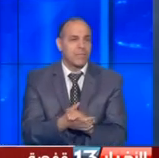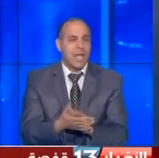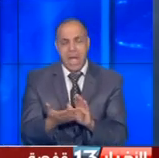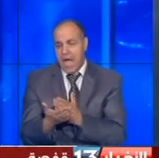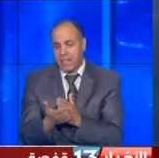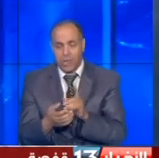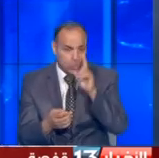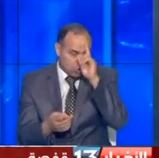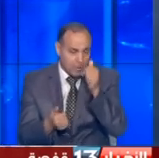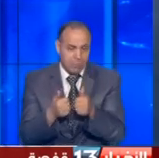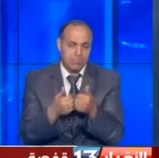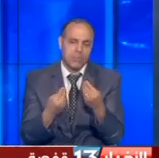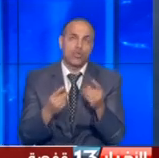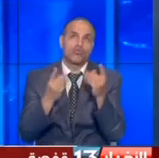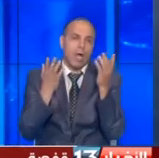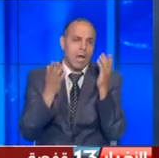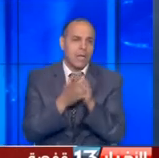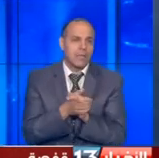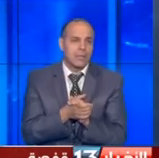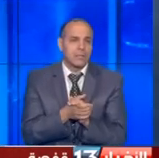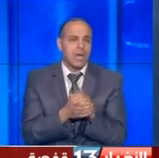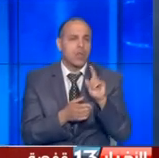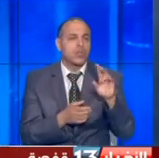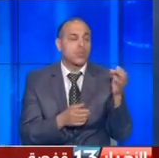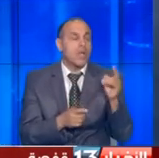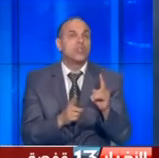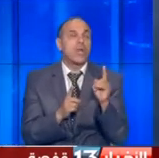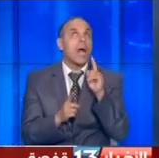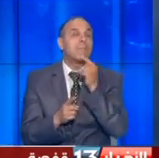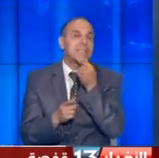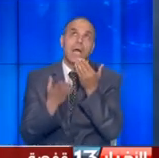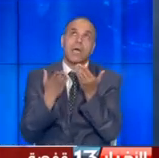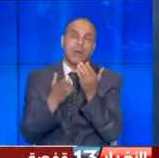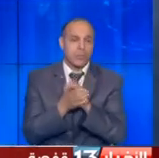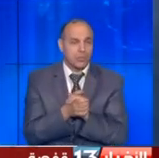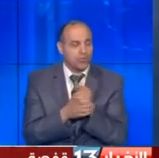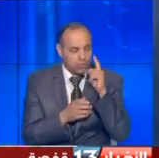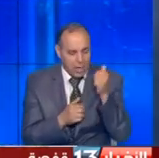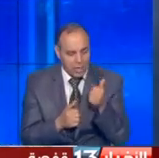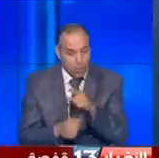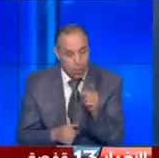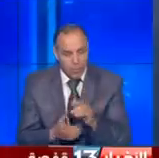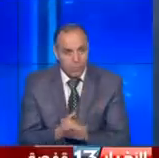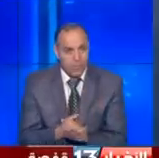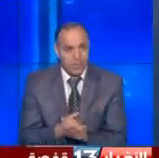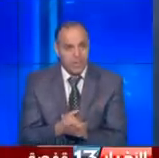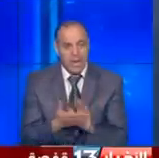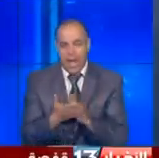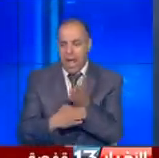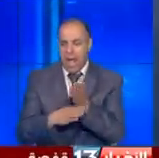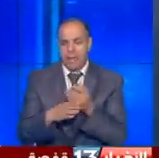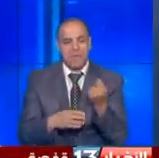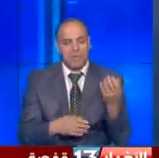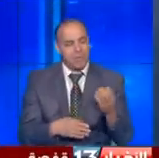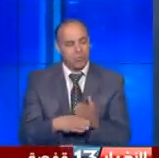حضرت وإن شاء الله الامتحانات تكون في المتناول، حتى أنا 15 معدل، إن شاء الله ربي سهل. خاني نشحن الناس الكل. لا لا حاضر